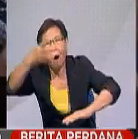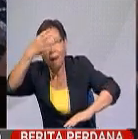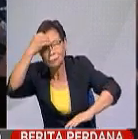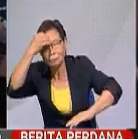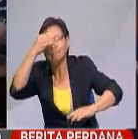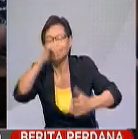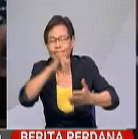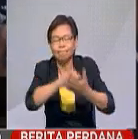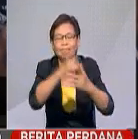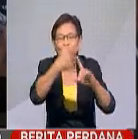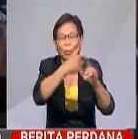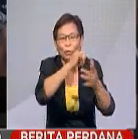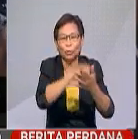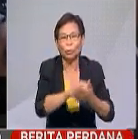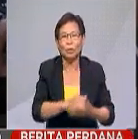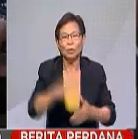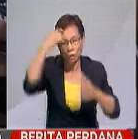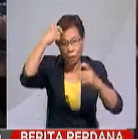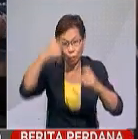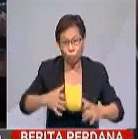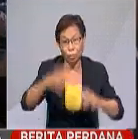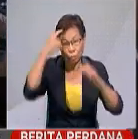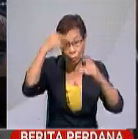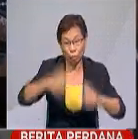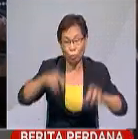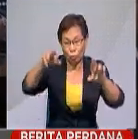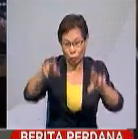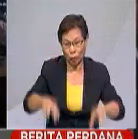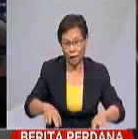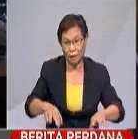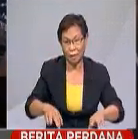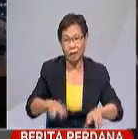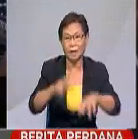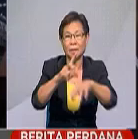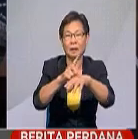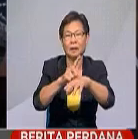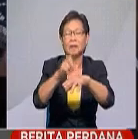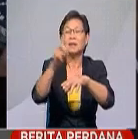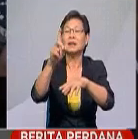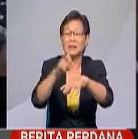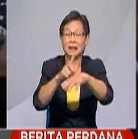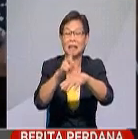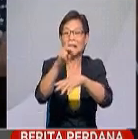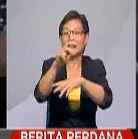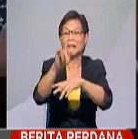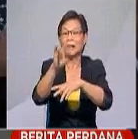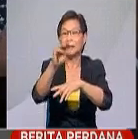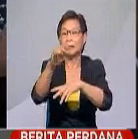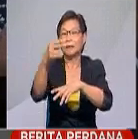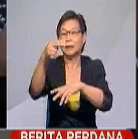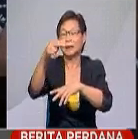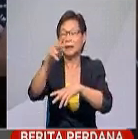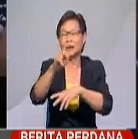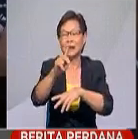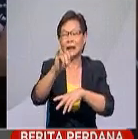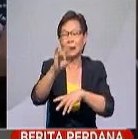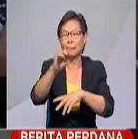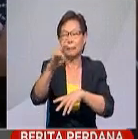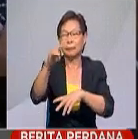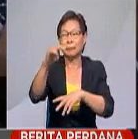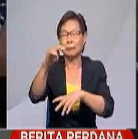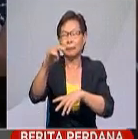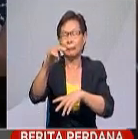Itu adalah keputusan rakyat yang telah mengundi di Kimanis, dan saya kira ada isu-isu